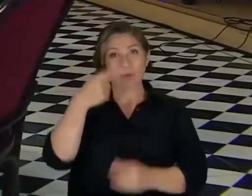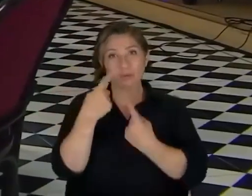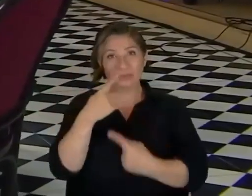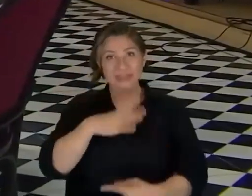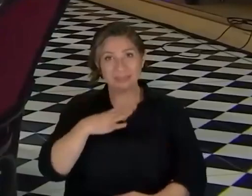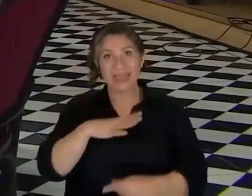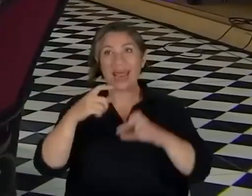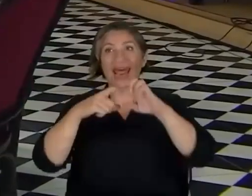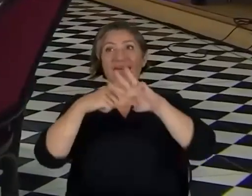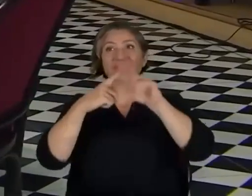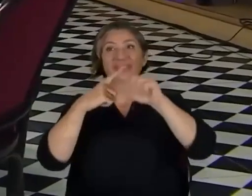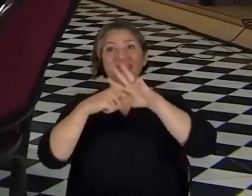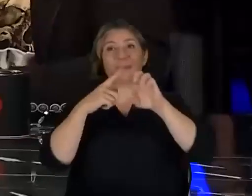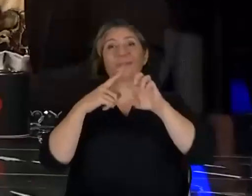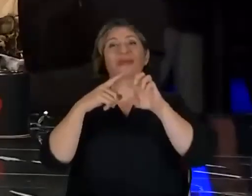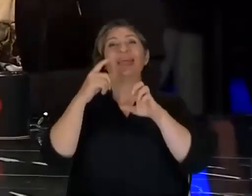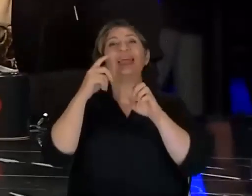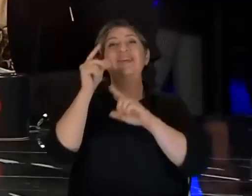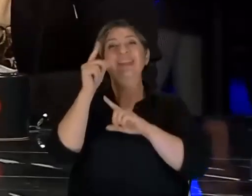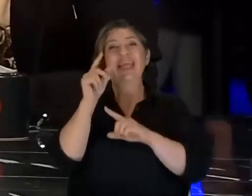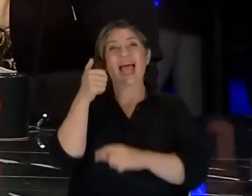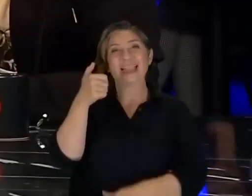İster misin mesela Recep İvedik 6?